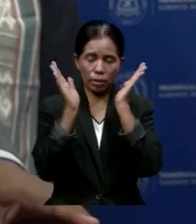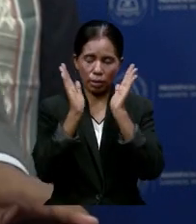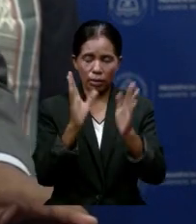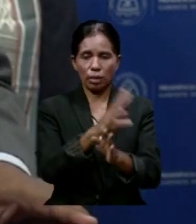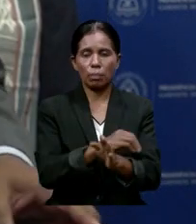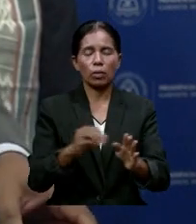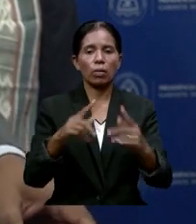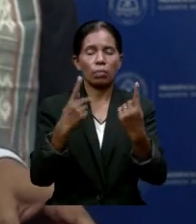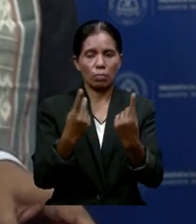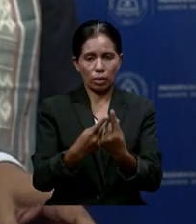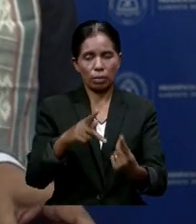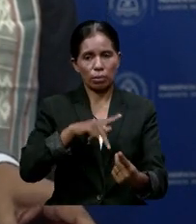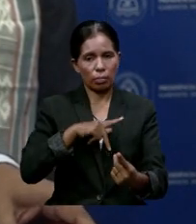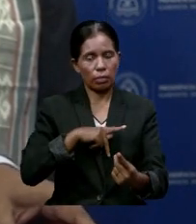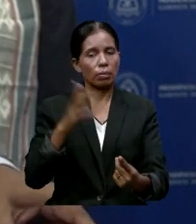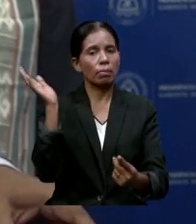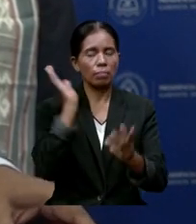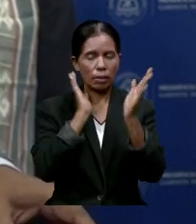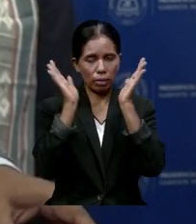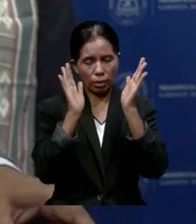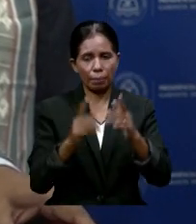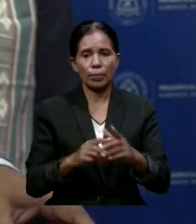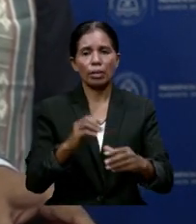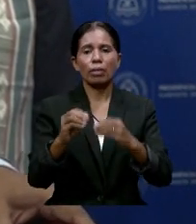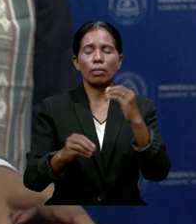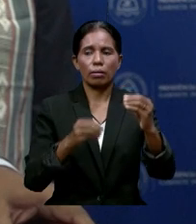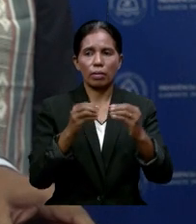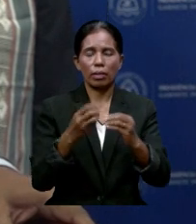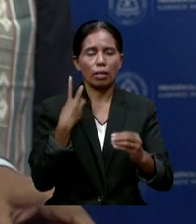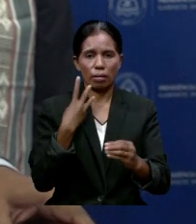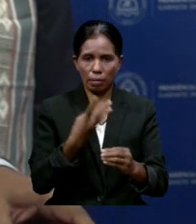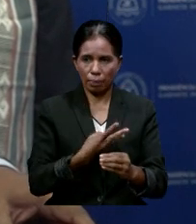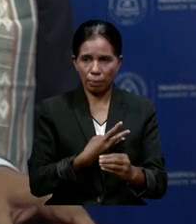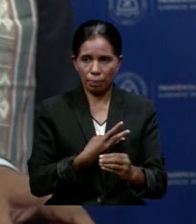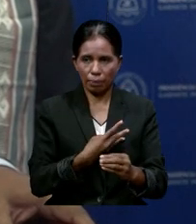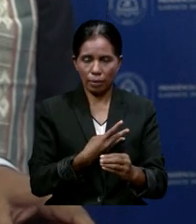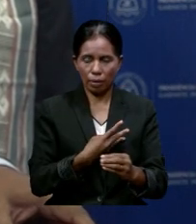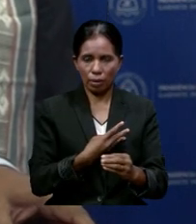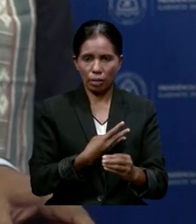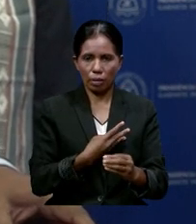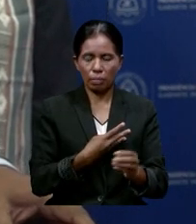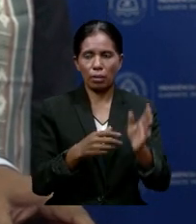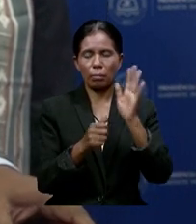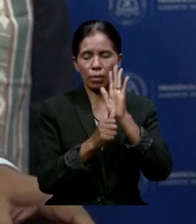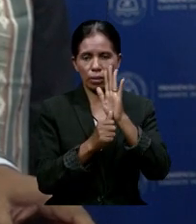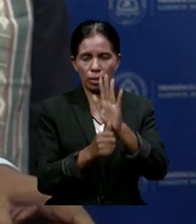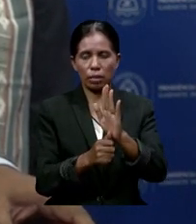swasta Malaysia. Khususnya kami menyusuli